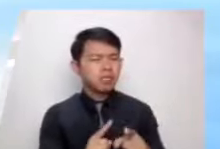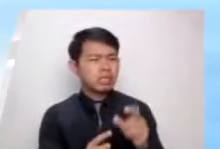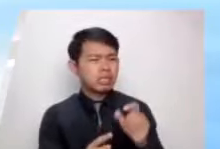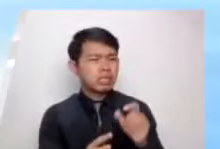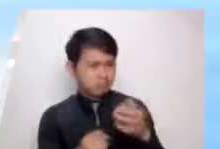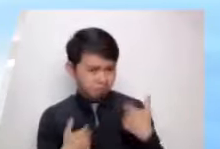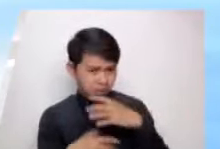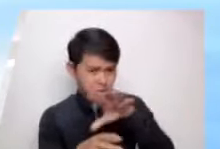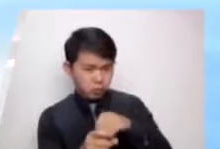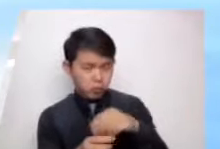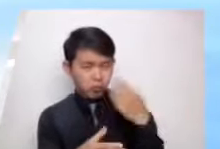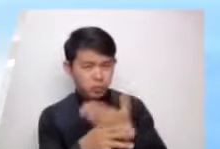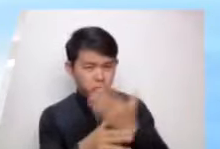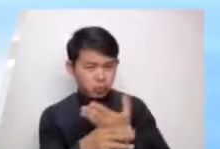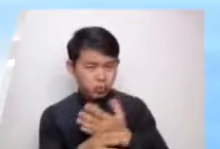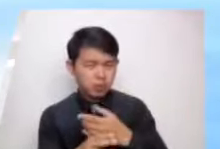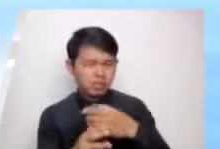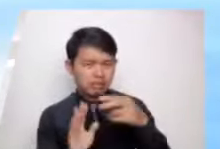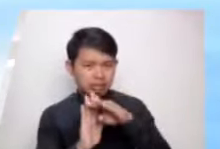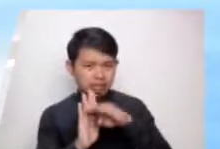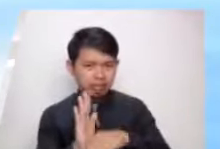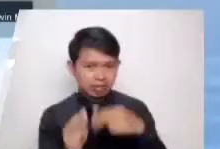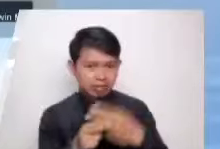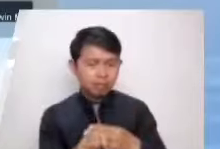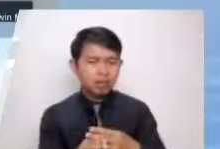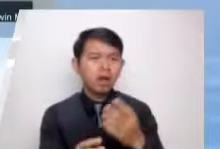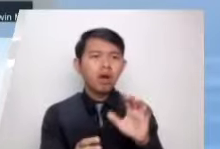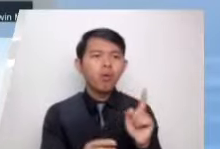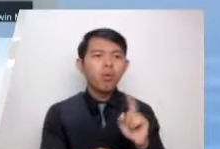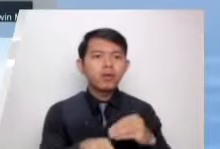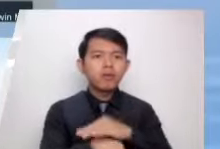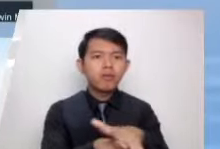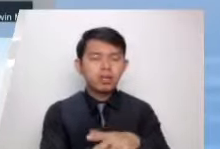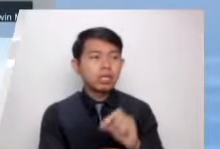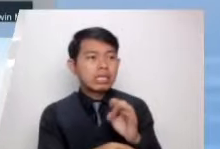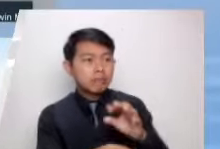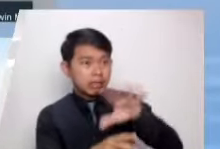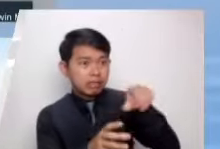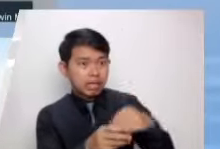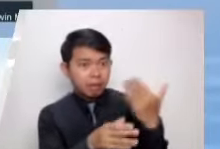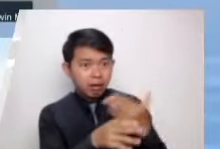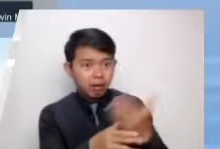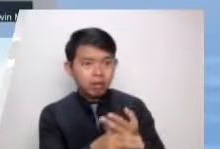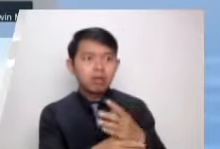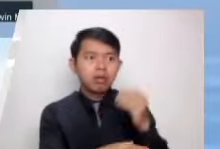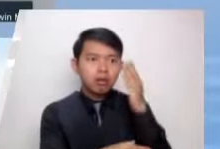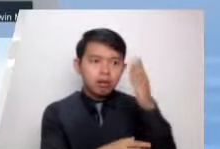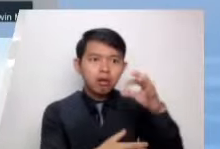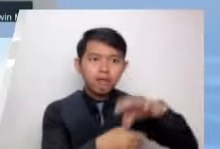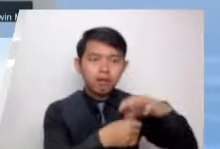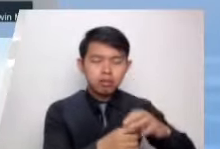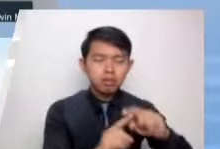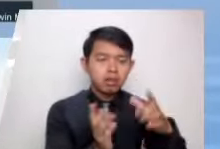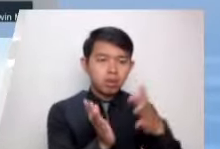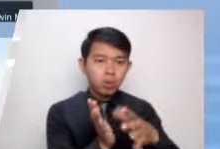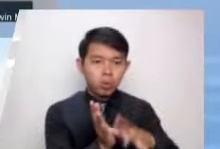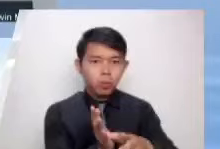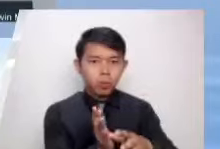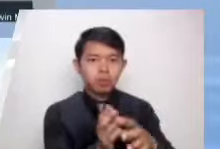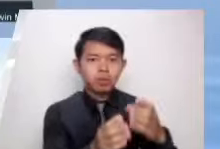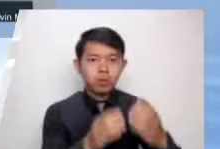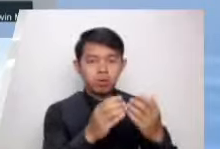nuisance candidate sa balota? Kapag po naisama, maiboboto sila at tapos later on kung sasabihin ng COMELEC o ng mataas na korte,